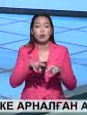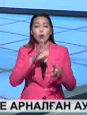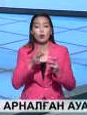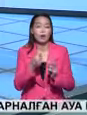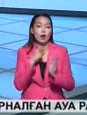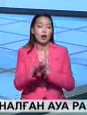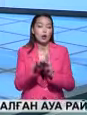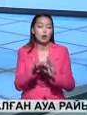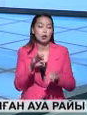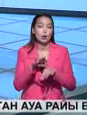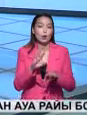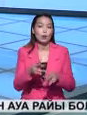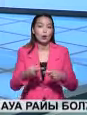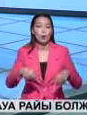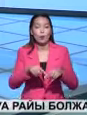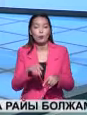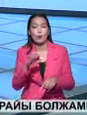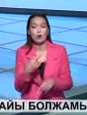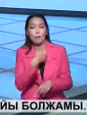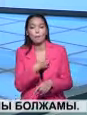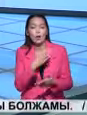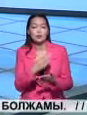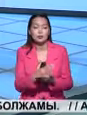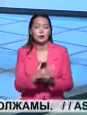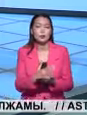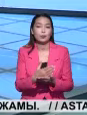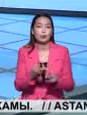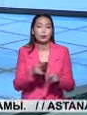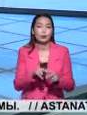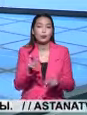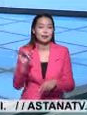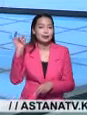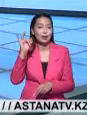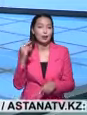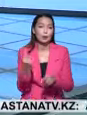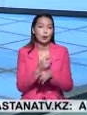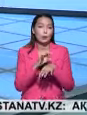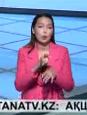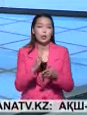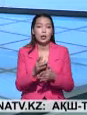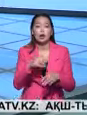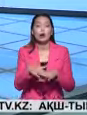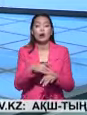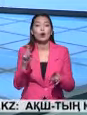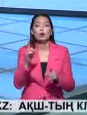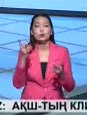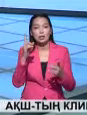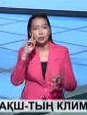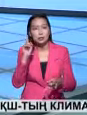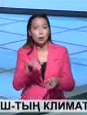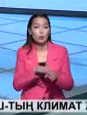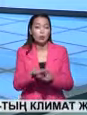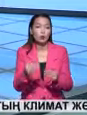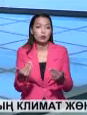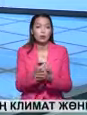бойынша референдум өтеді. Бұл қоғамдық әлеуметтік маңызы бар мәселе. Бұл ел тарихында бірінші рет. Сонымен халық нені білу керек? Толығырақ